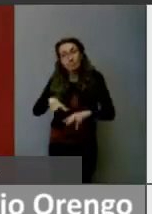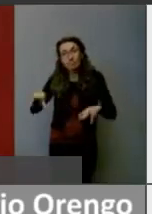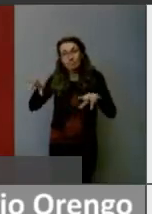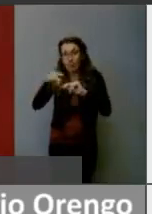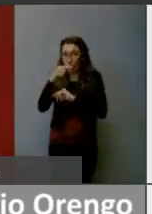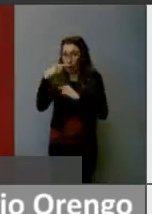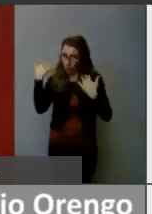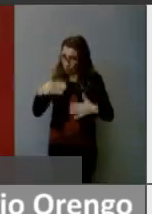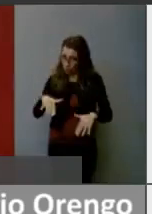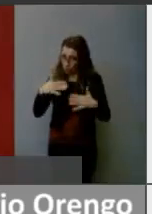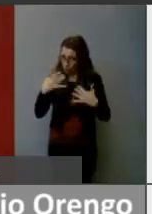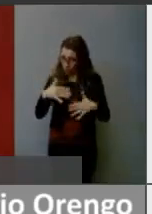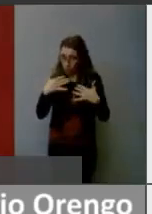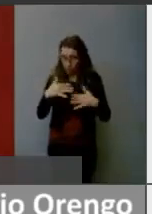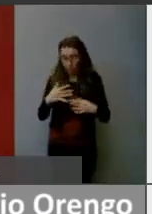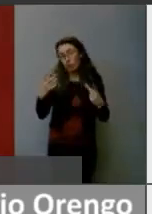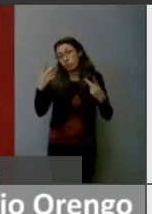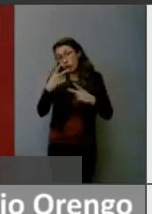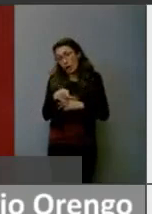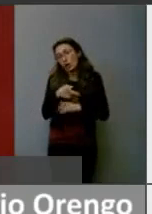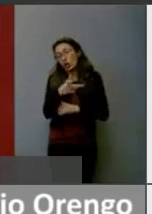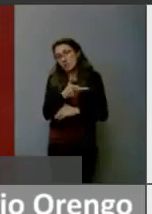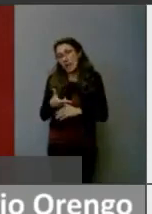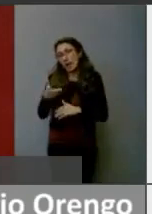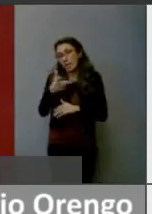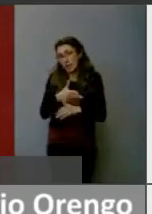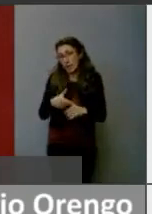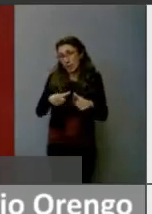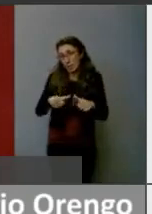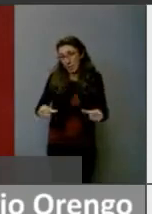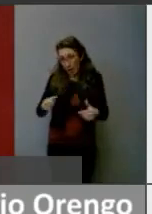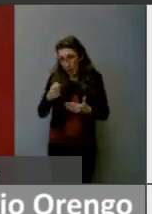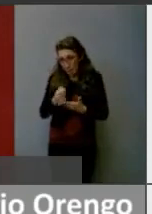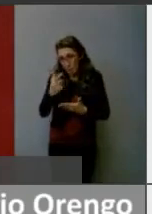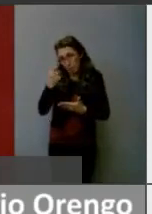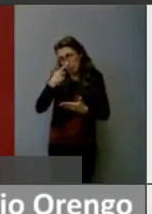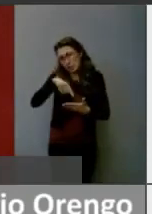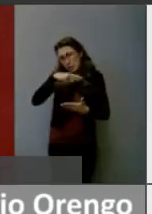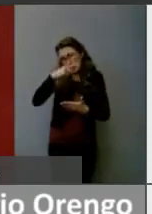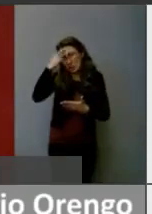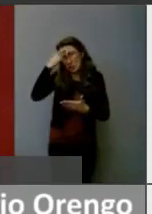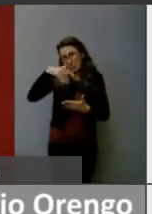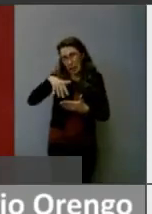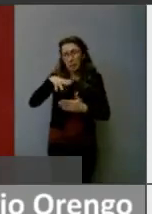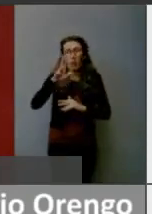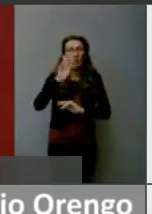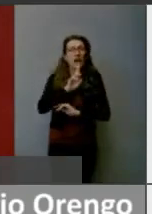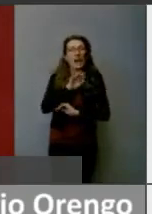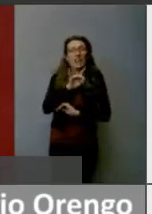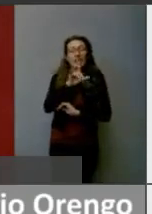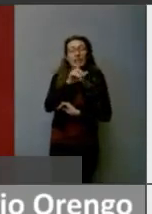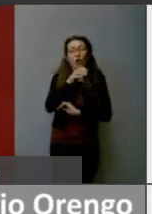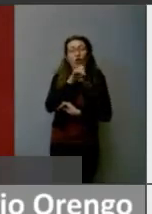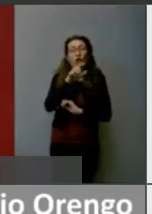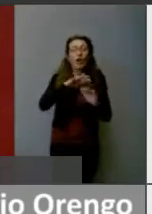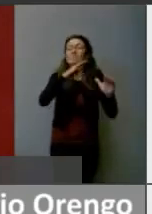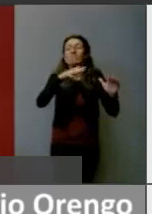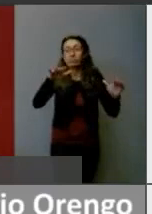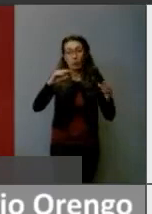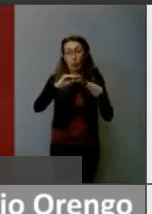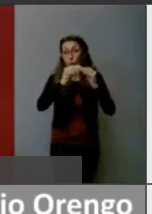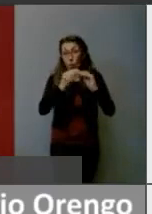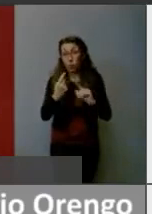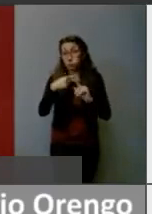un servizio essenziale, perché conosciamo bene la conformazione di Via Rigola e le difficoltà